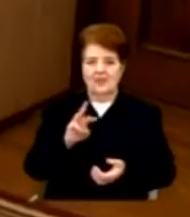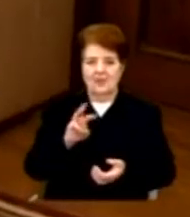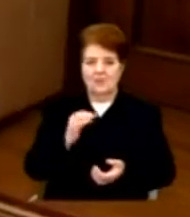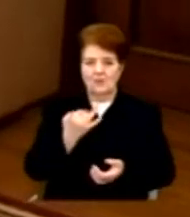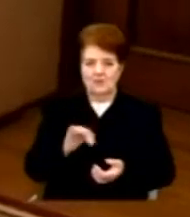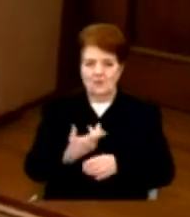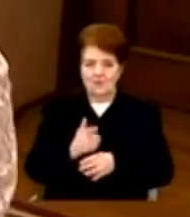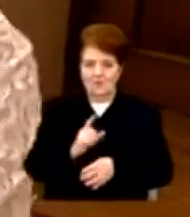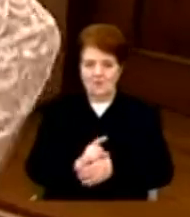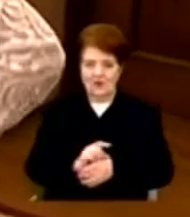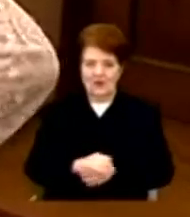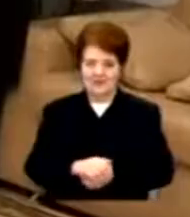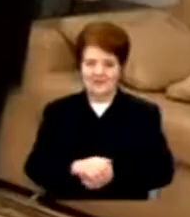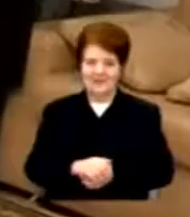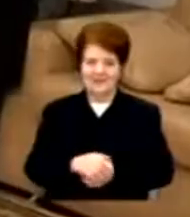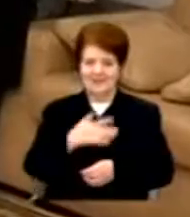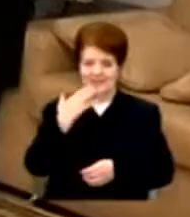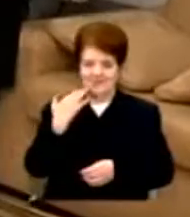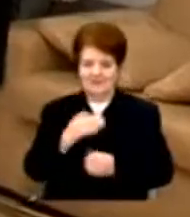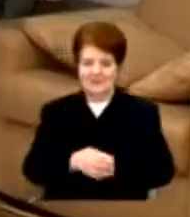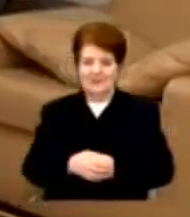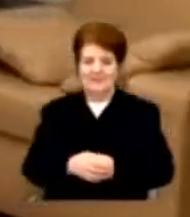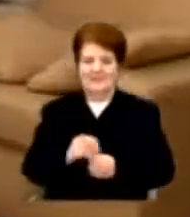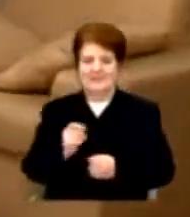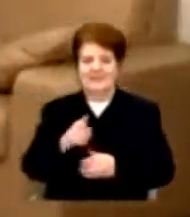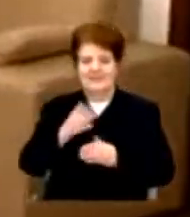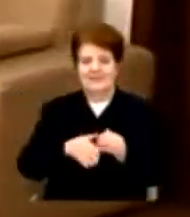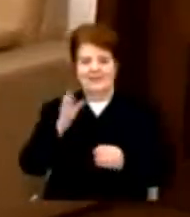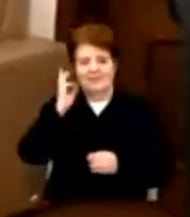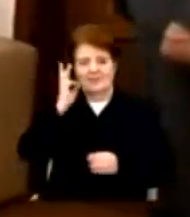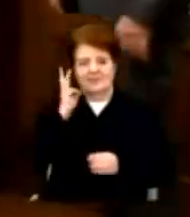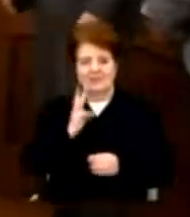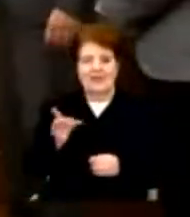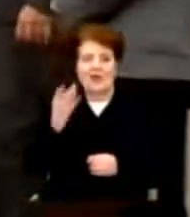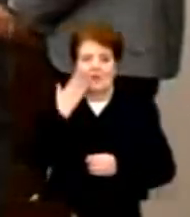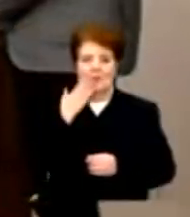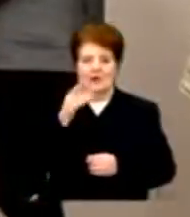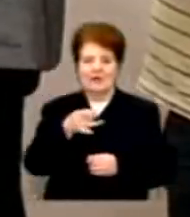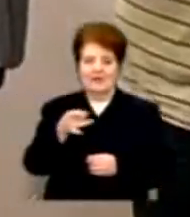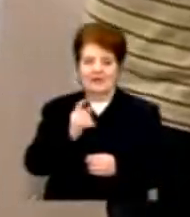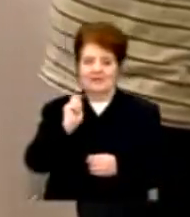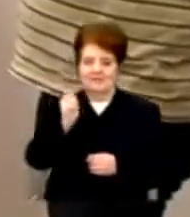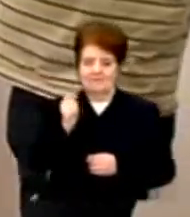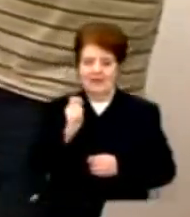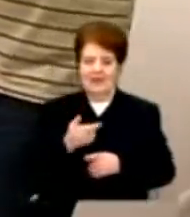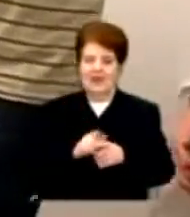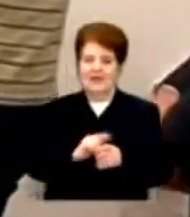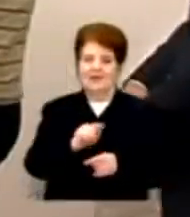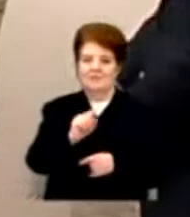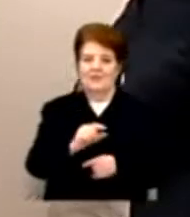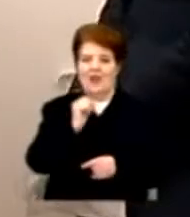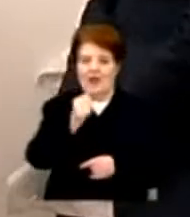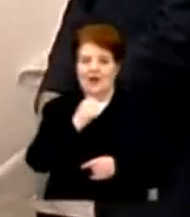Emoții foarte, am avut foarte tare. La final, toți angajații ambasadei României în Republica Moldova au fost semănați cu grâu pentru a avea un an nou